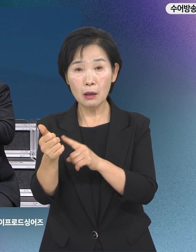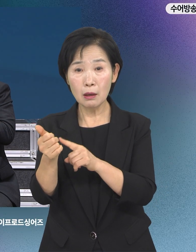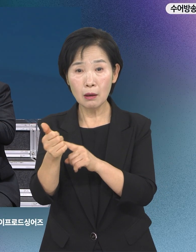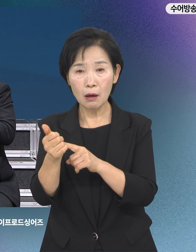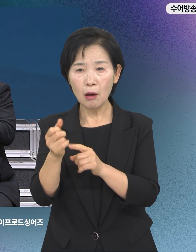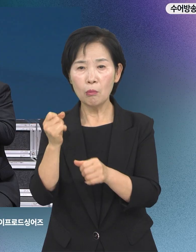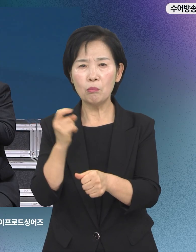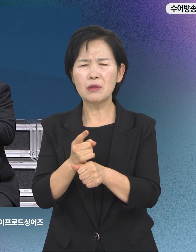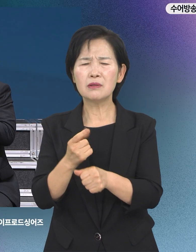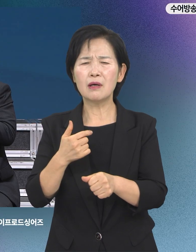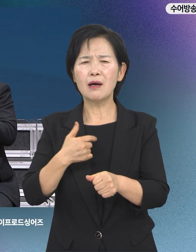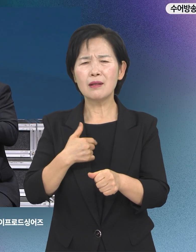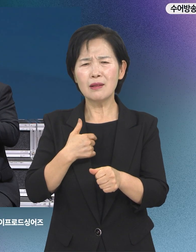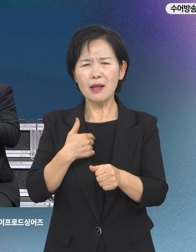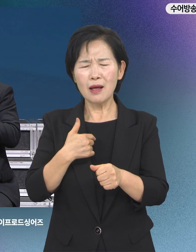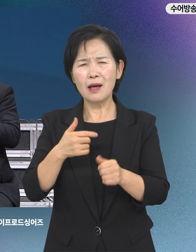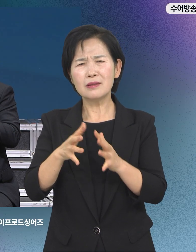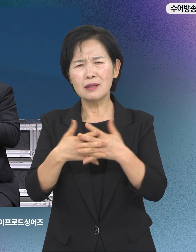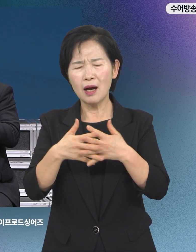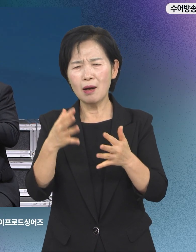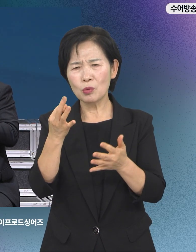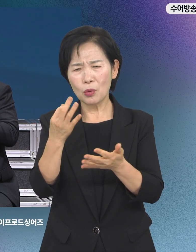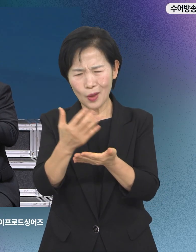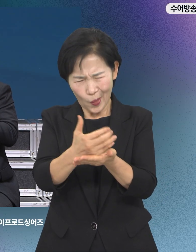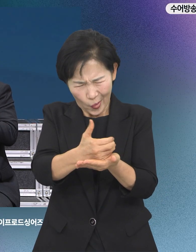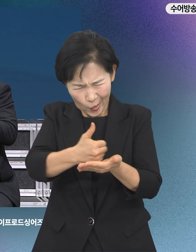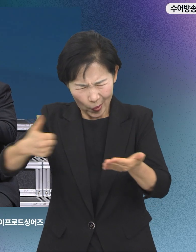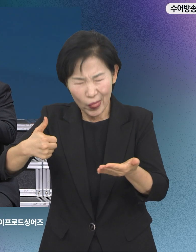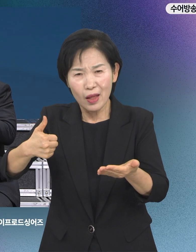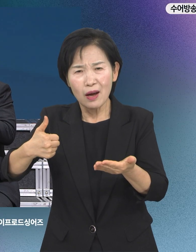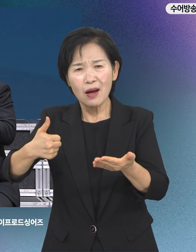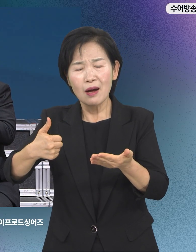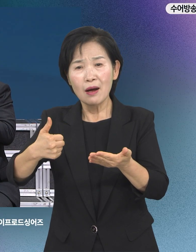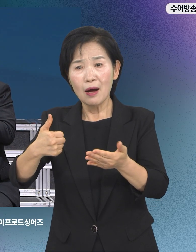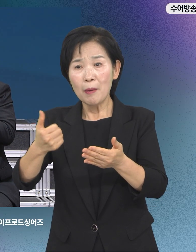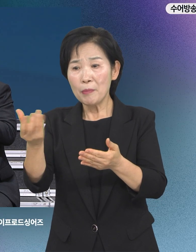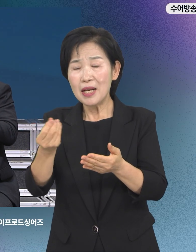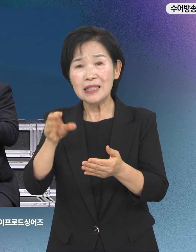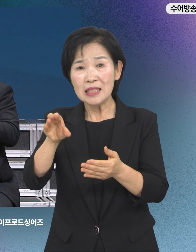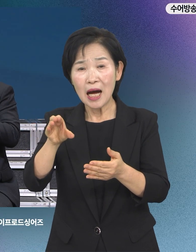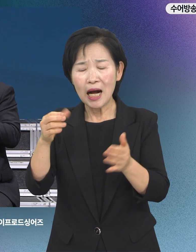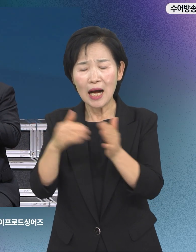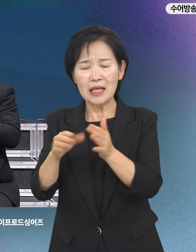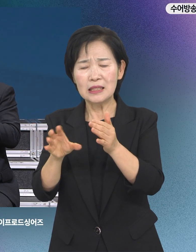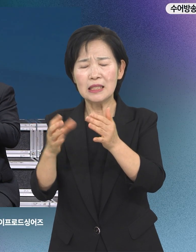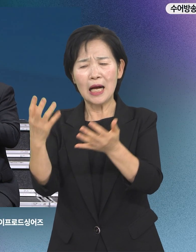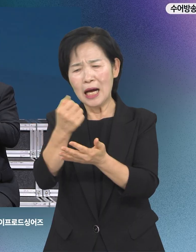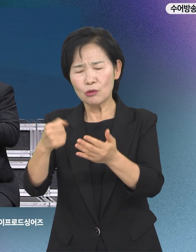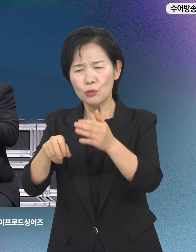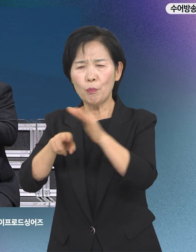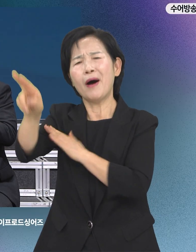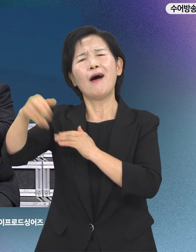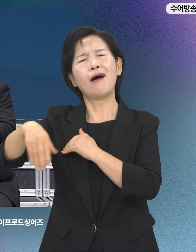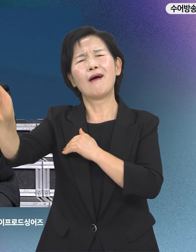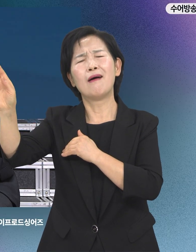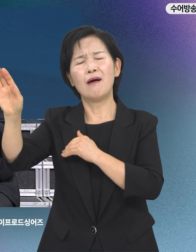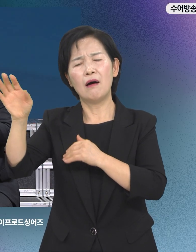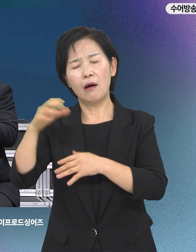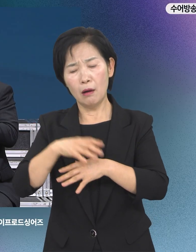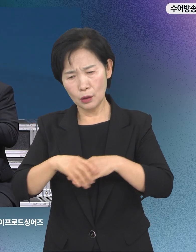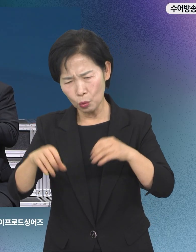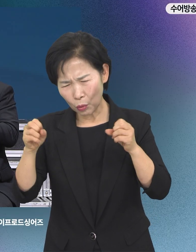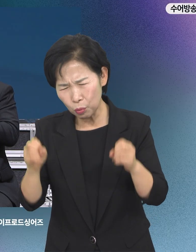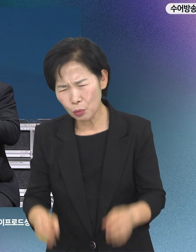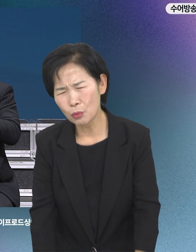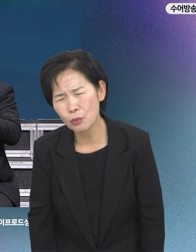제 지갑에 남은 돈을 훔쳐서 렌트카를 타고 도망가고 없었습니다. 허탈한